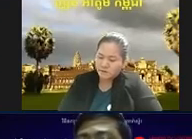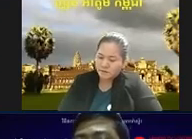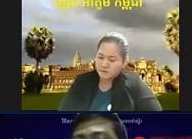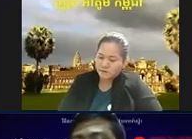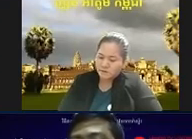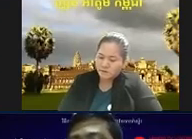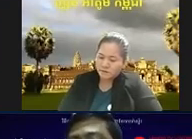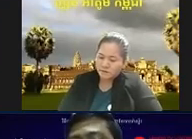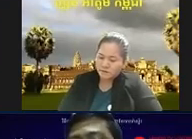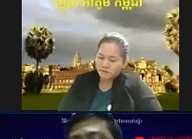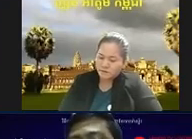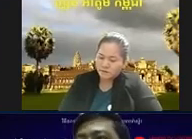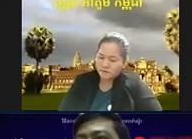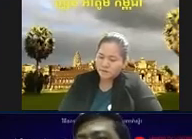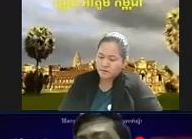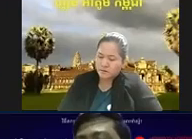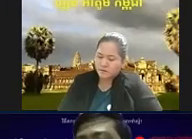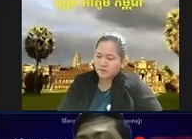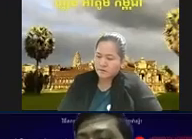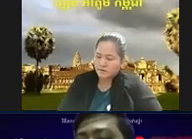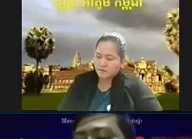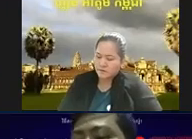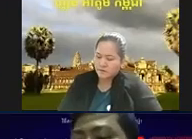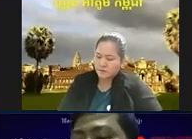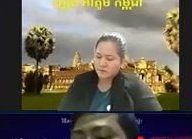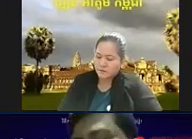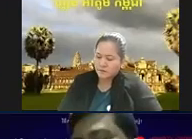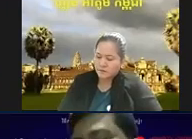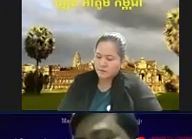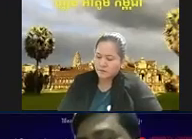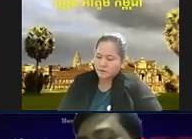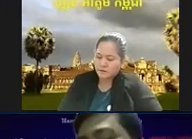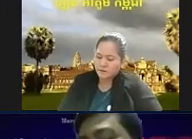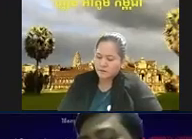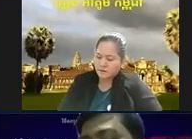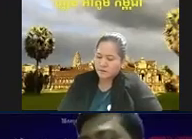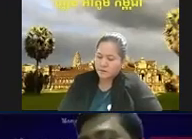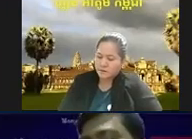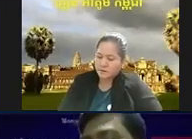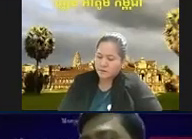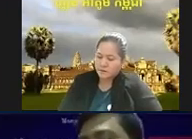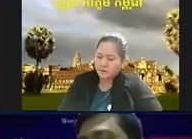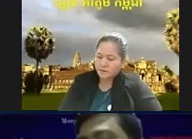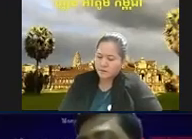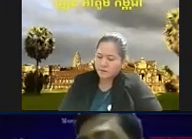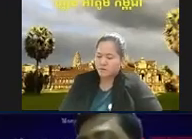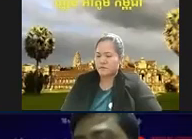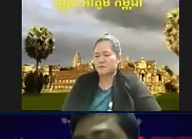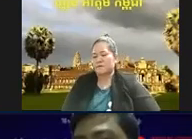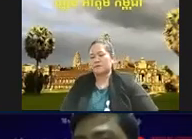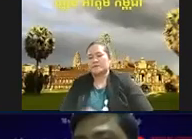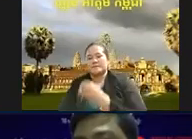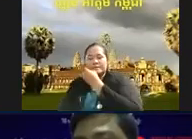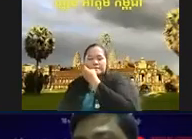cái hai thà sai khác co sập từ bên chẳng á đôi nhạc tệ chôn đại cô bỏ dương, xem mà chụp bỏ dương quạt chụp vờ,